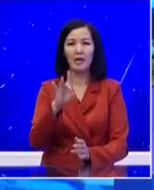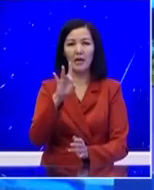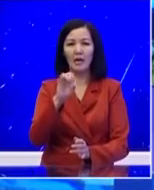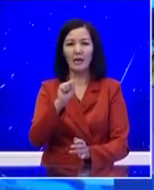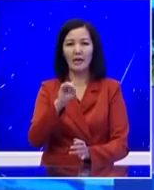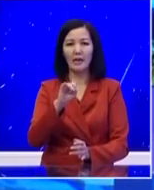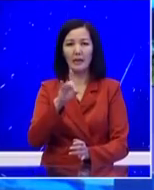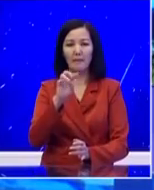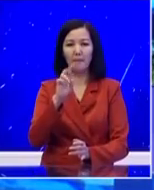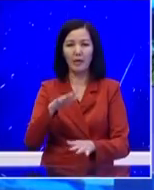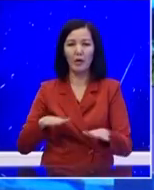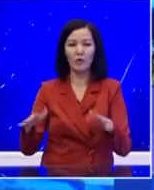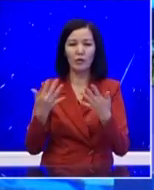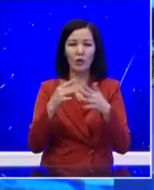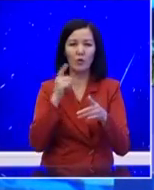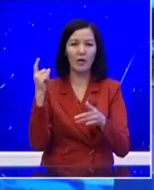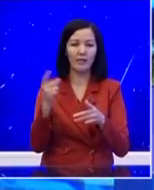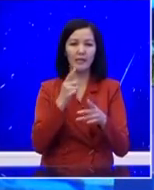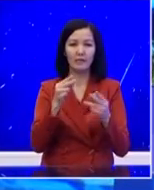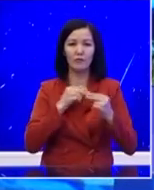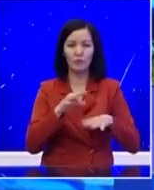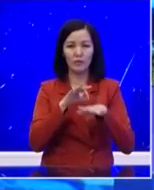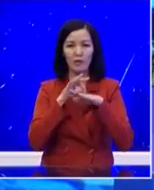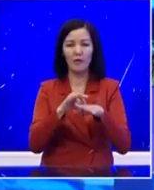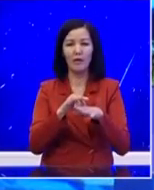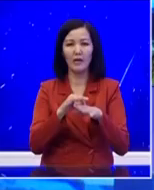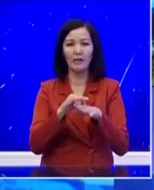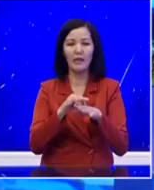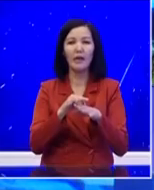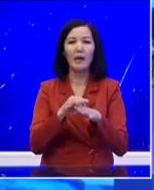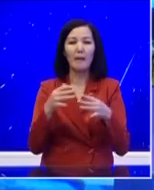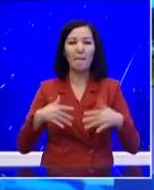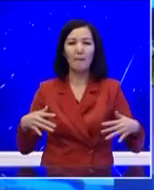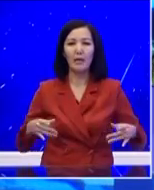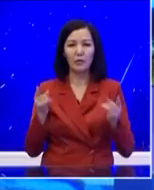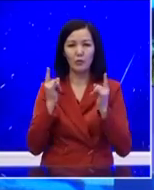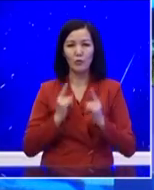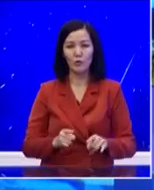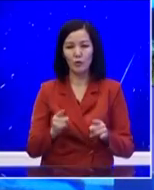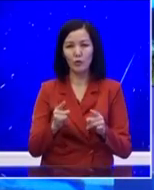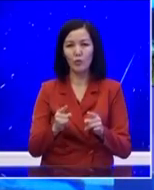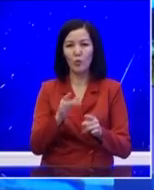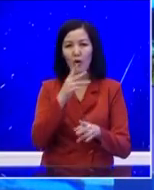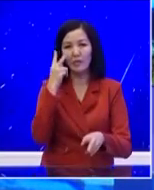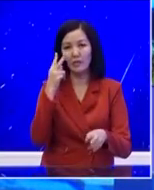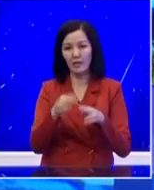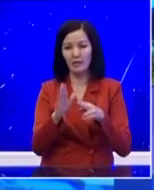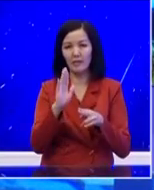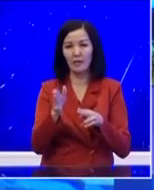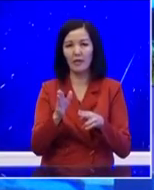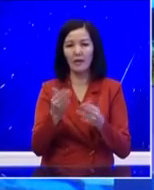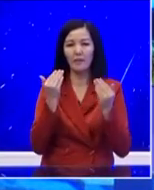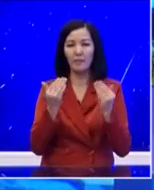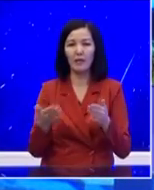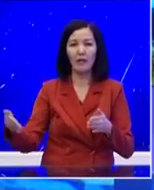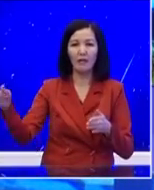Райымбек ауданында ауыл шаруашылығы жұмыстары қызып тұр. Мал төлдету науқаны аяқталуға жақын, дала жұмыстары нақ бабында. Биыл